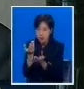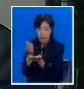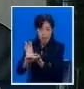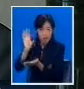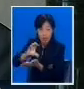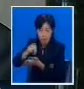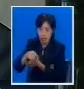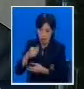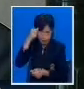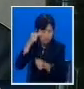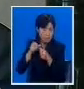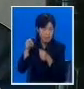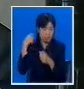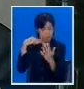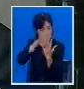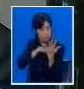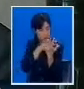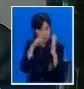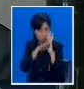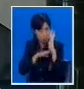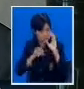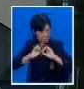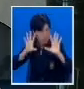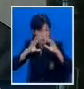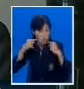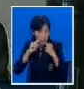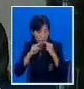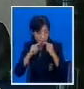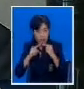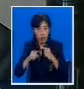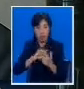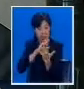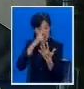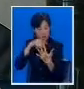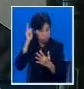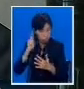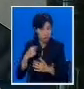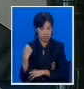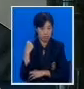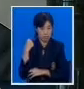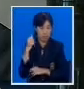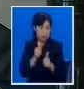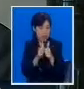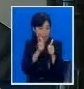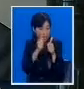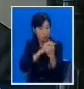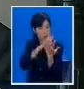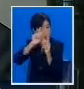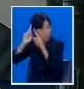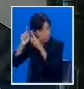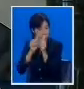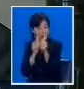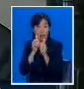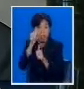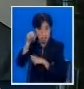โยบายชัดเจนว่าไทยต้องมีความสามารถในการแข่งขันกับต่างประเทศขณะเดียวกันต้องสร้างความเชื่